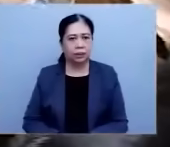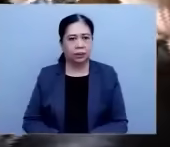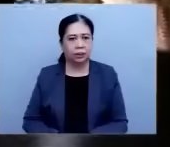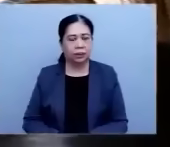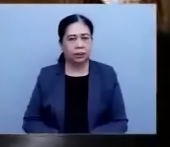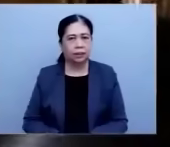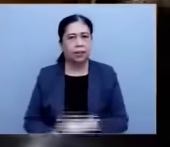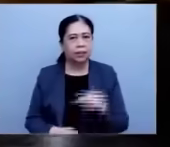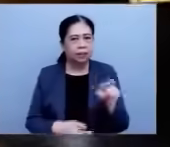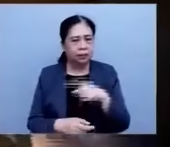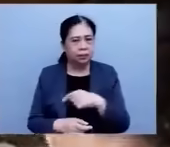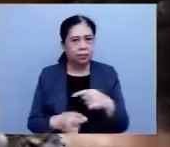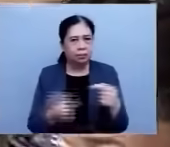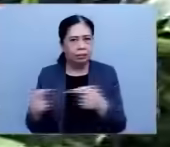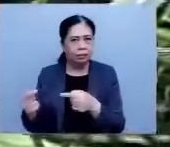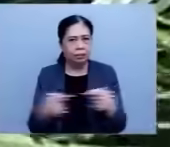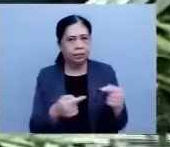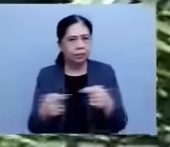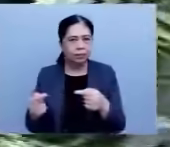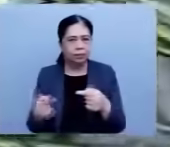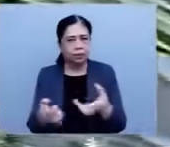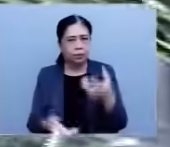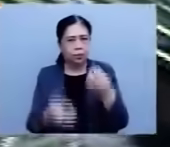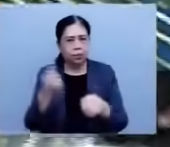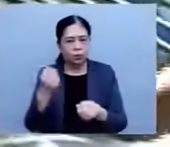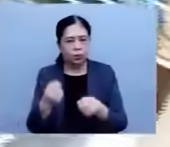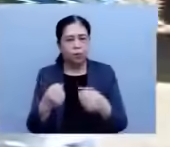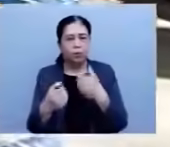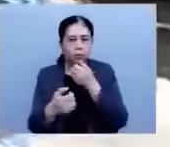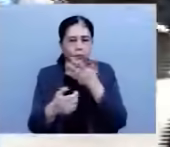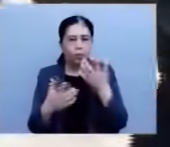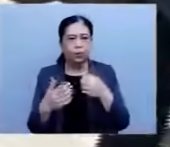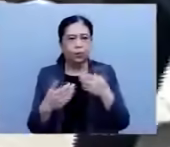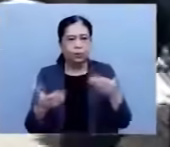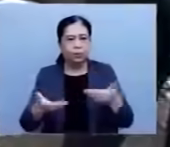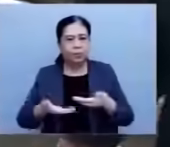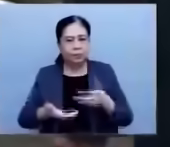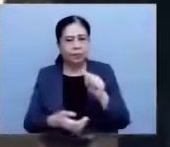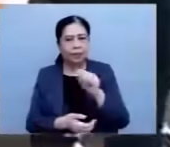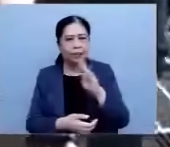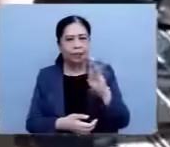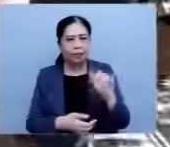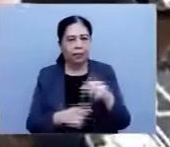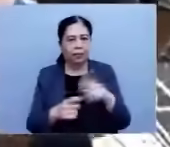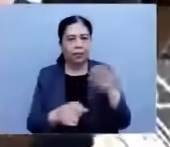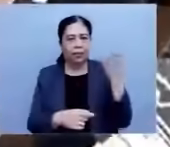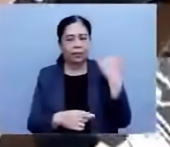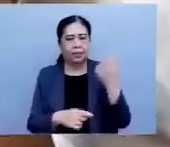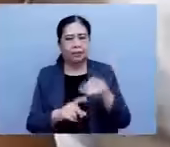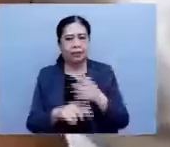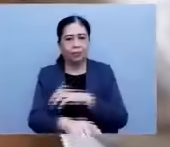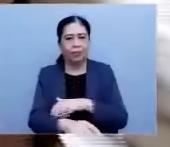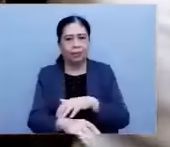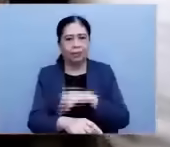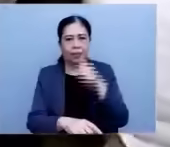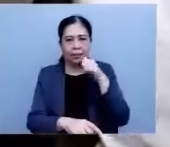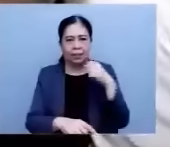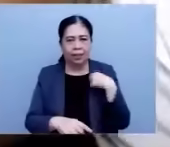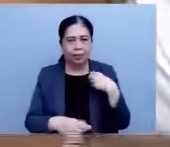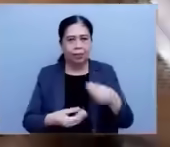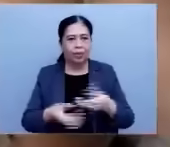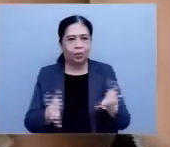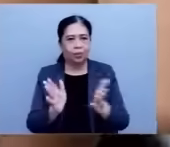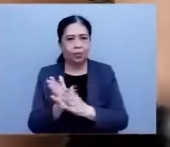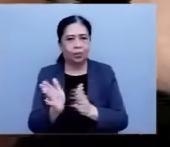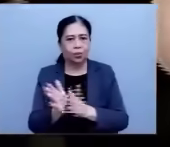Sa gitna ng naging agawan sa teritoryo, mainit na tinanggap si Makati Mayor Abby Binay ng mga dating taga-Makati kahapon. Namigay ng school